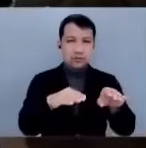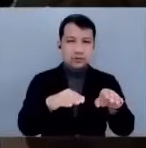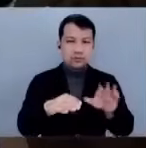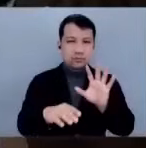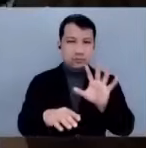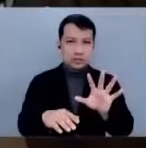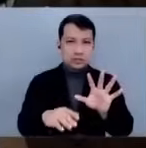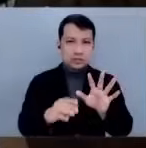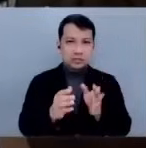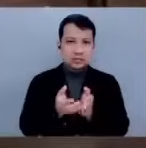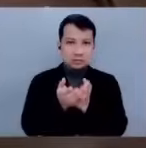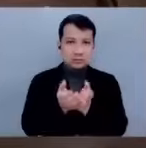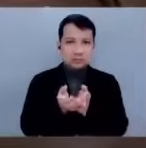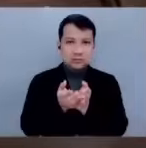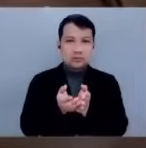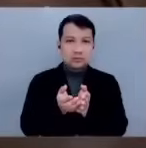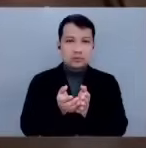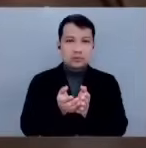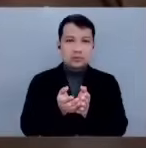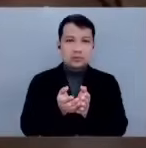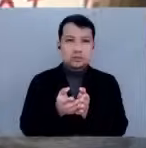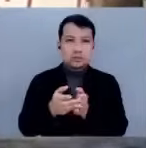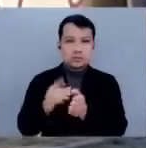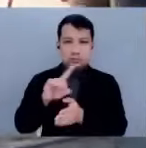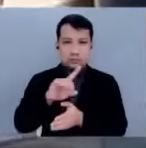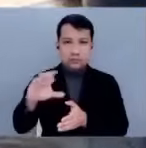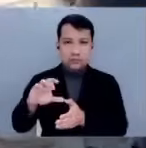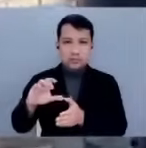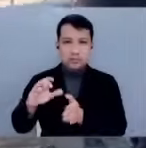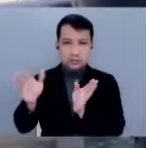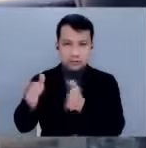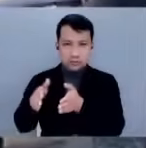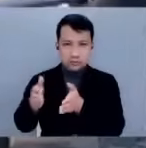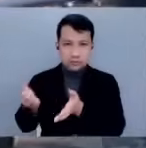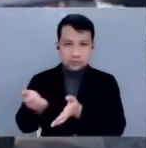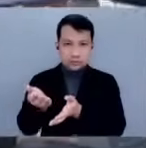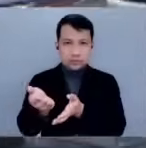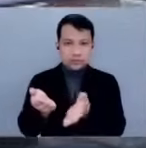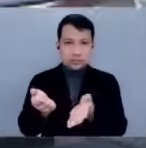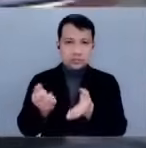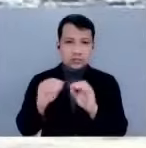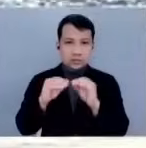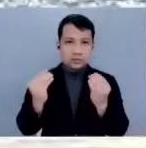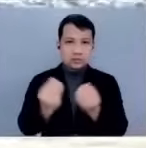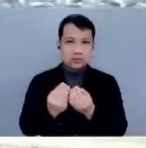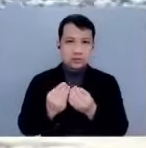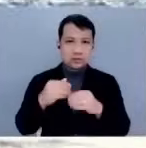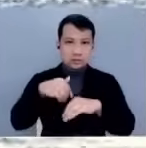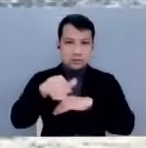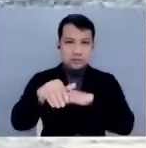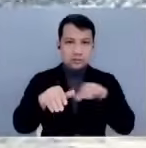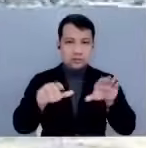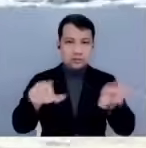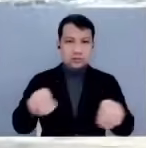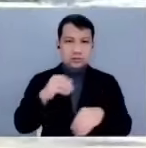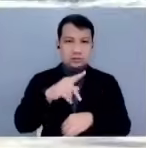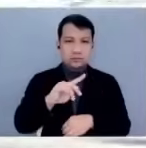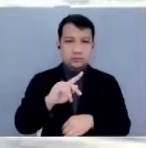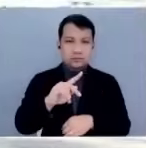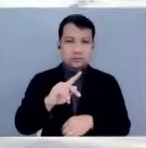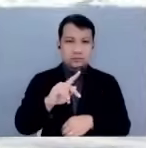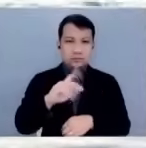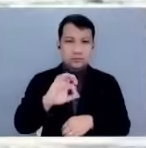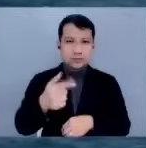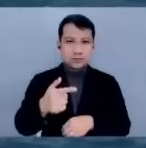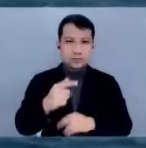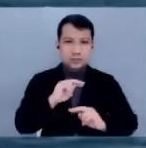fishing vessel at 100 maliliit na bangkang pangisda. Kahit hindi kasamang nag-organisa, magde-deploy pa rin daw ang Philippine Navy at PCG ng mga